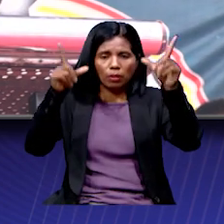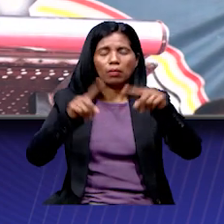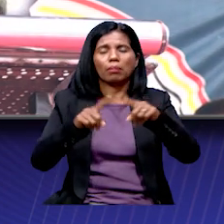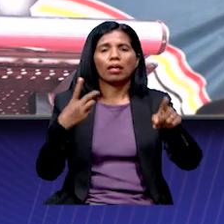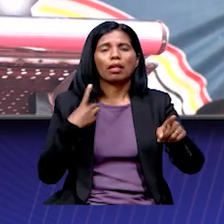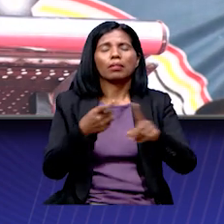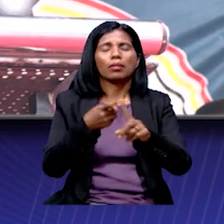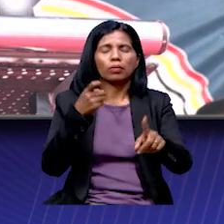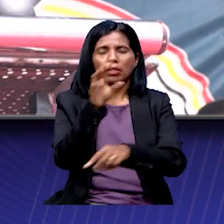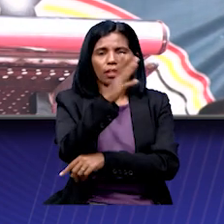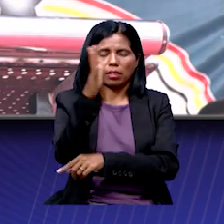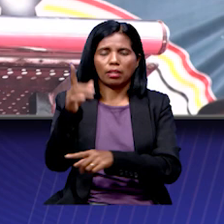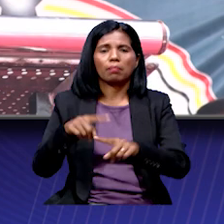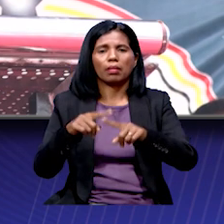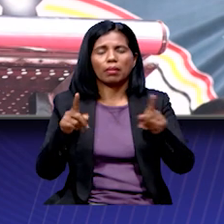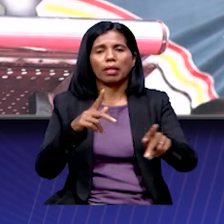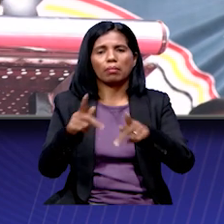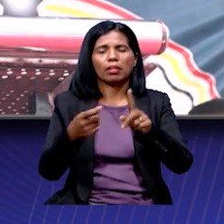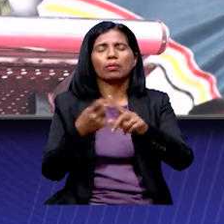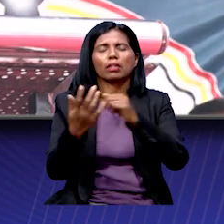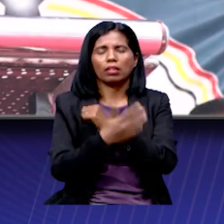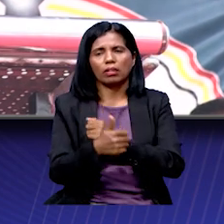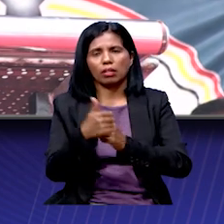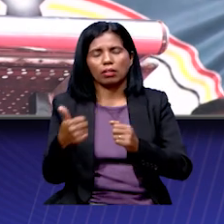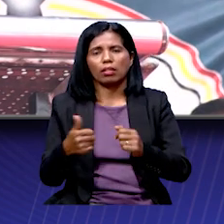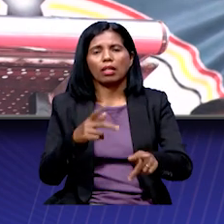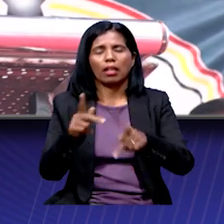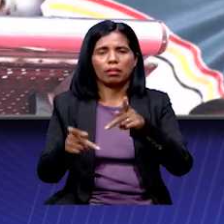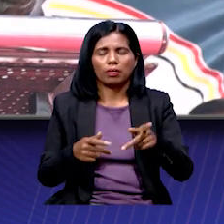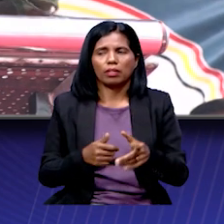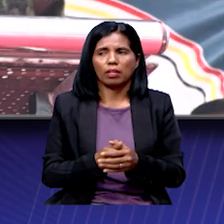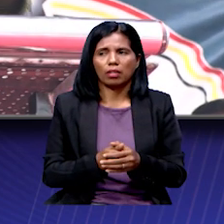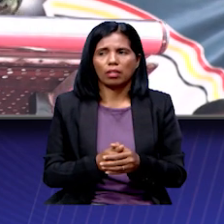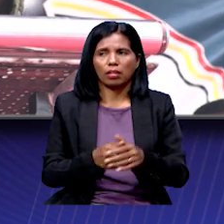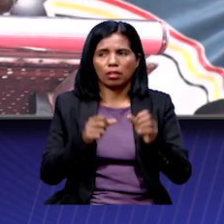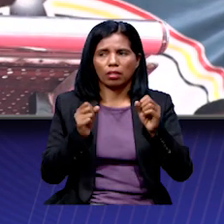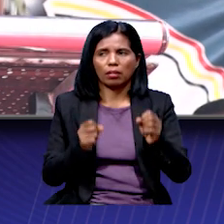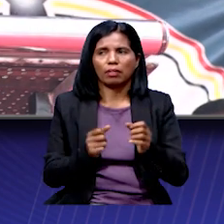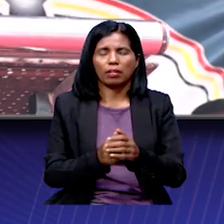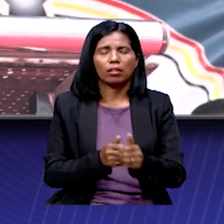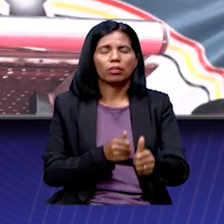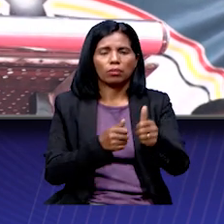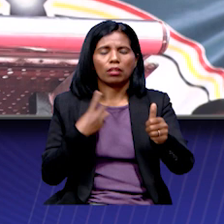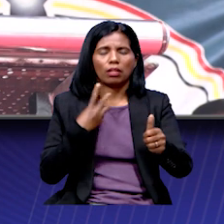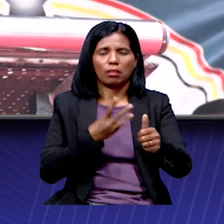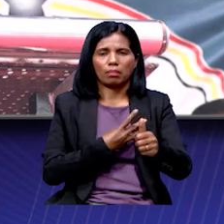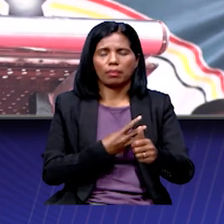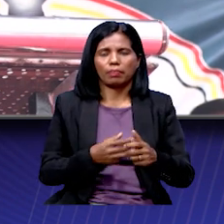be oportunista sira. Tabele dor sira. Nebe ke tabele tuitir ami ne mata. Israela